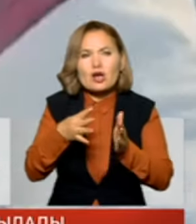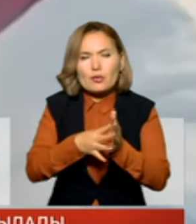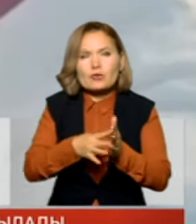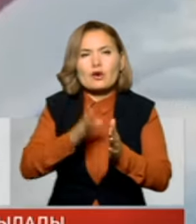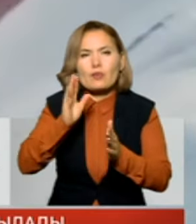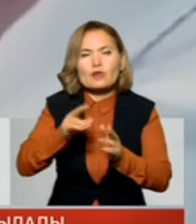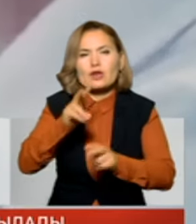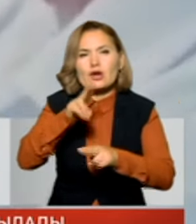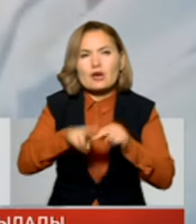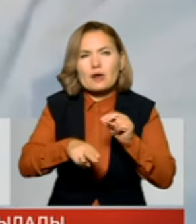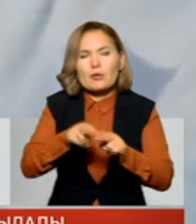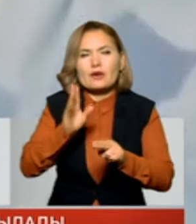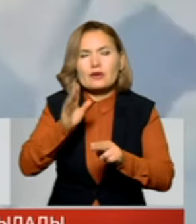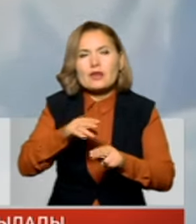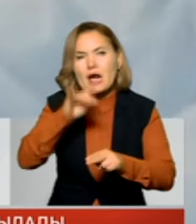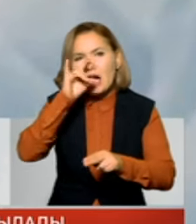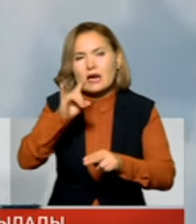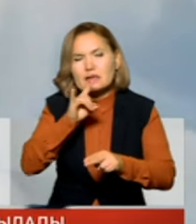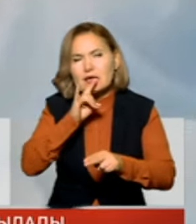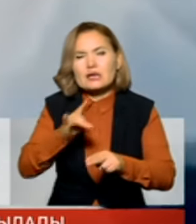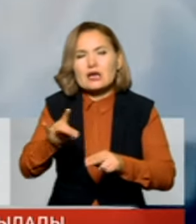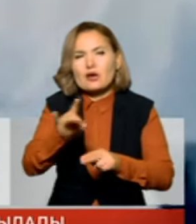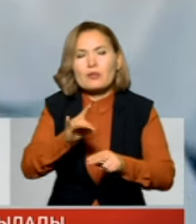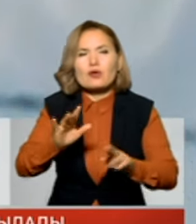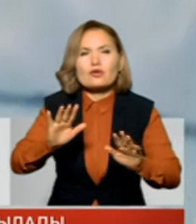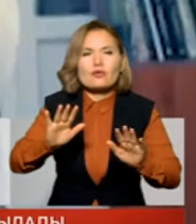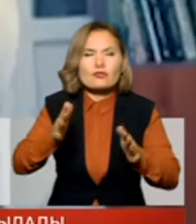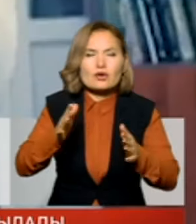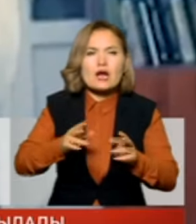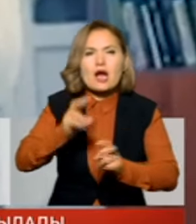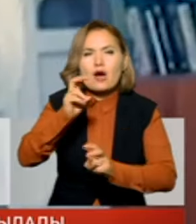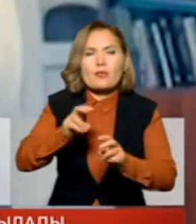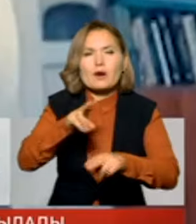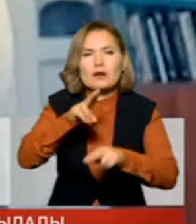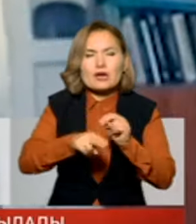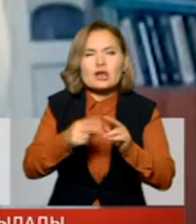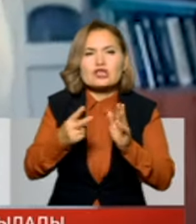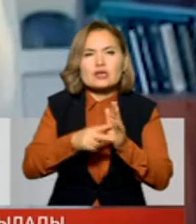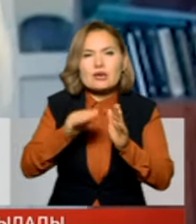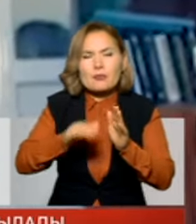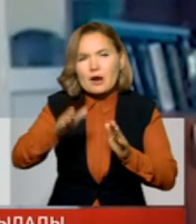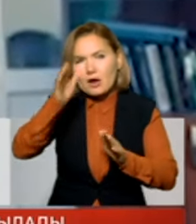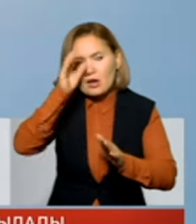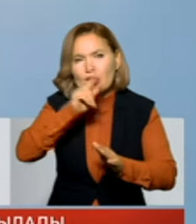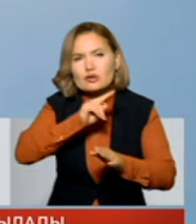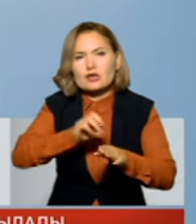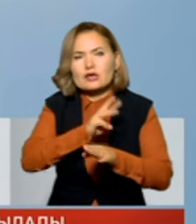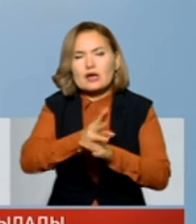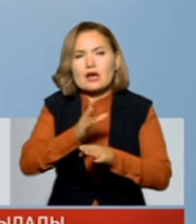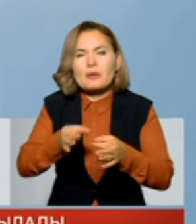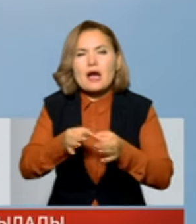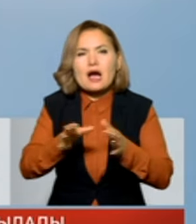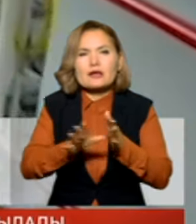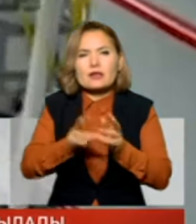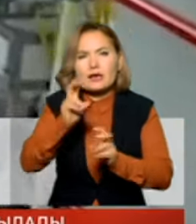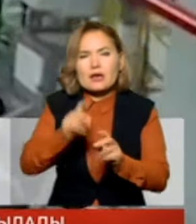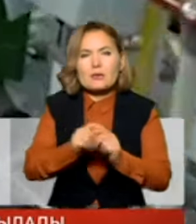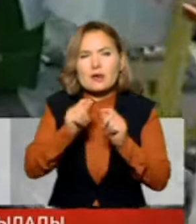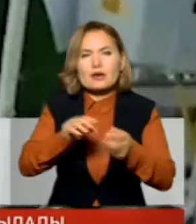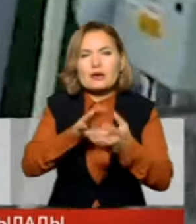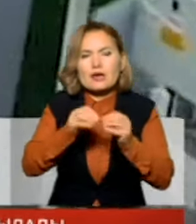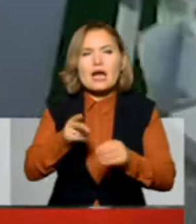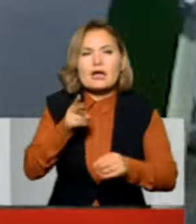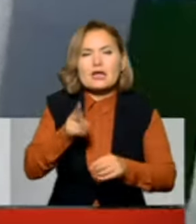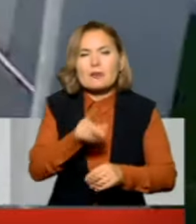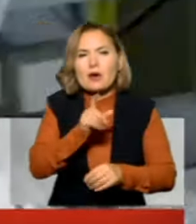салынып жатыр. Егер елімізде құрылыс басталатын болса, кемінде 7000 адам жұмысқа тартылмақ. Ал атом электр станциясы іске қосылғанда